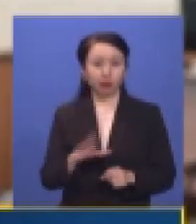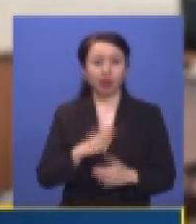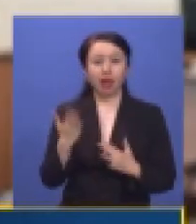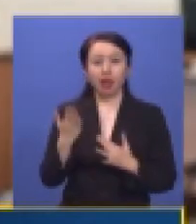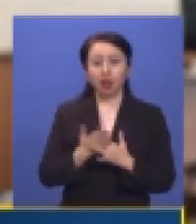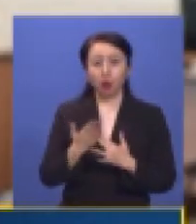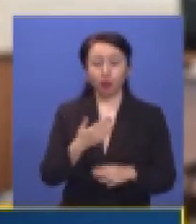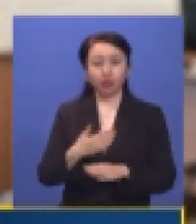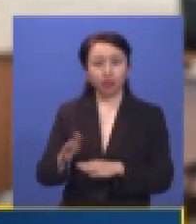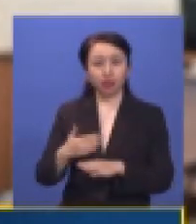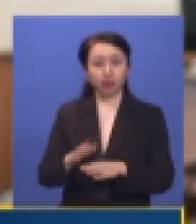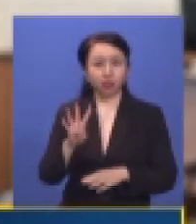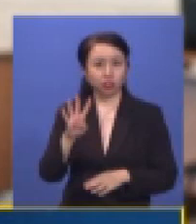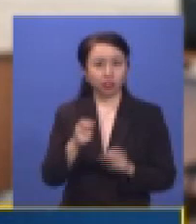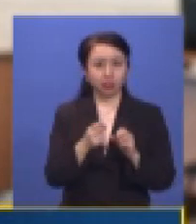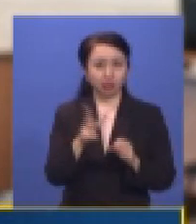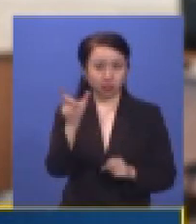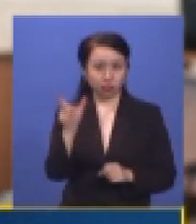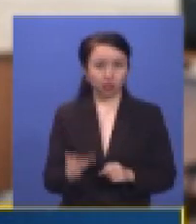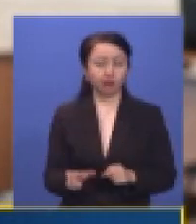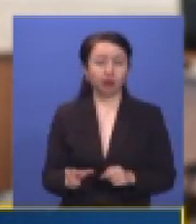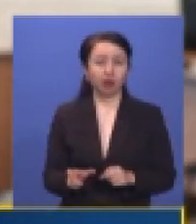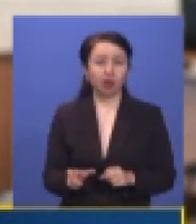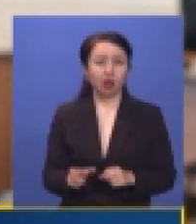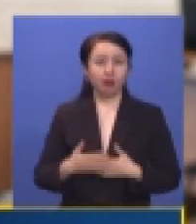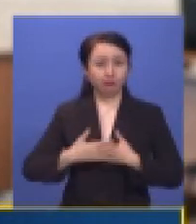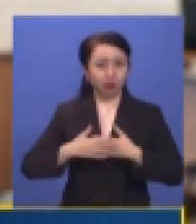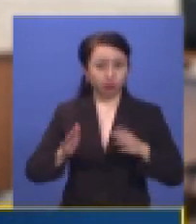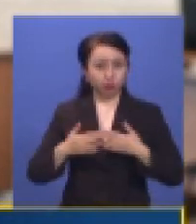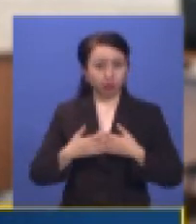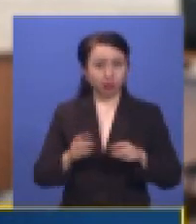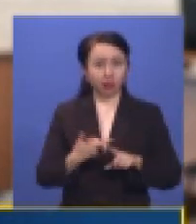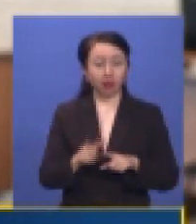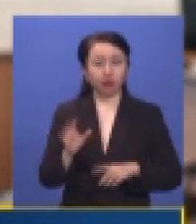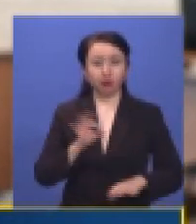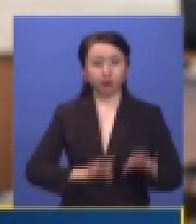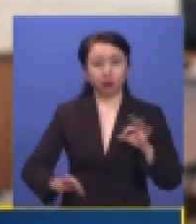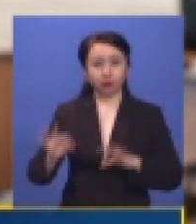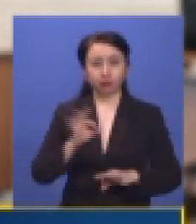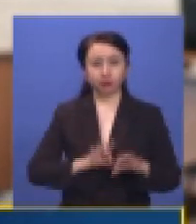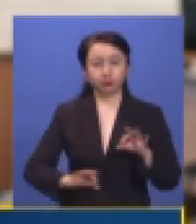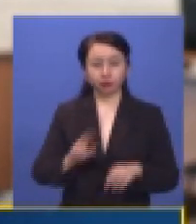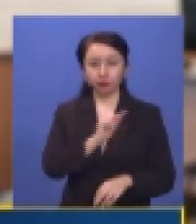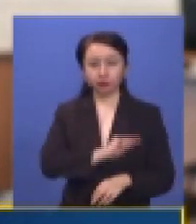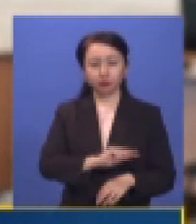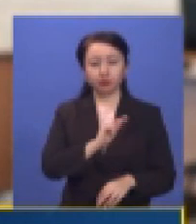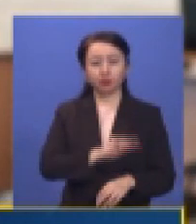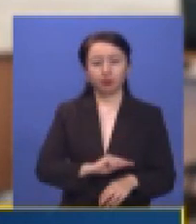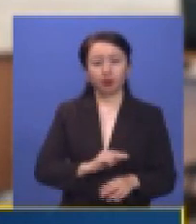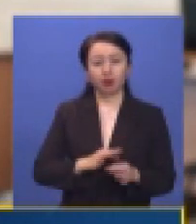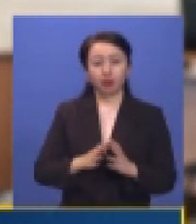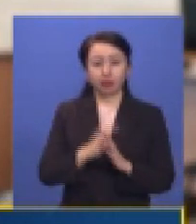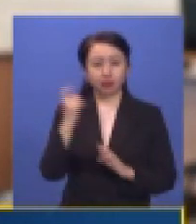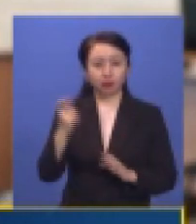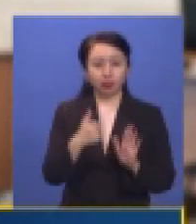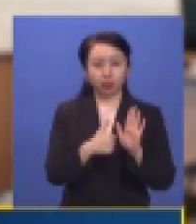льготный кредит 413 человек. В основном выпускники данного проекта работают в сфере сельского хозяйства, это